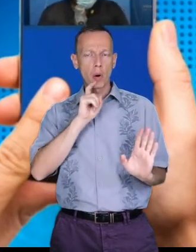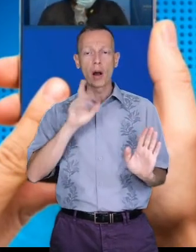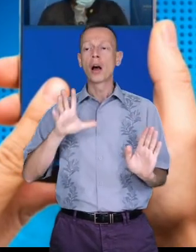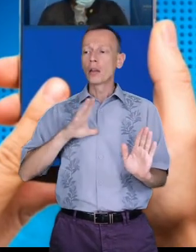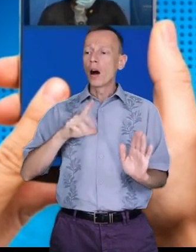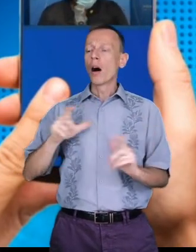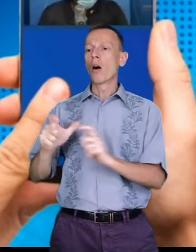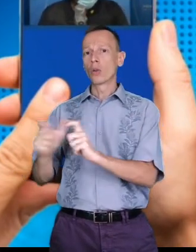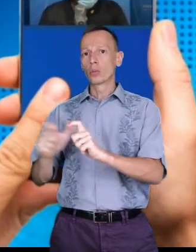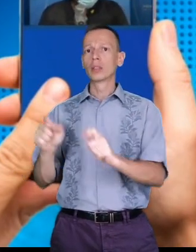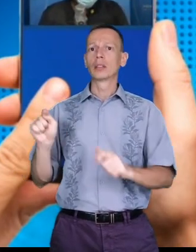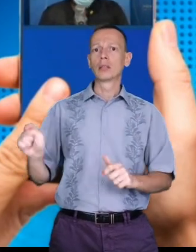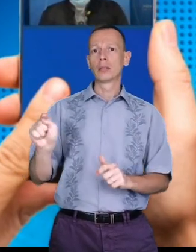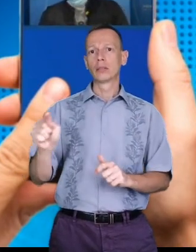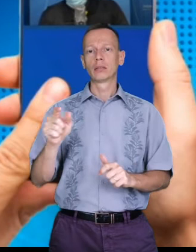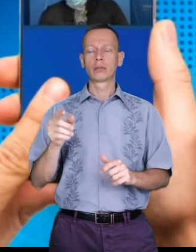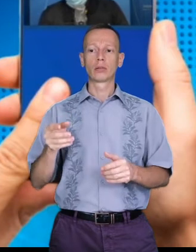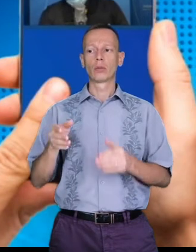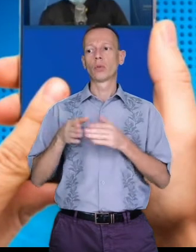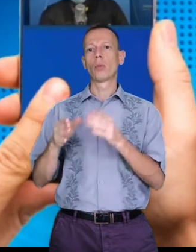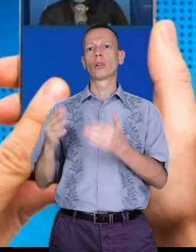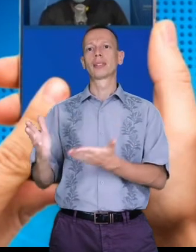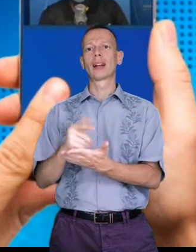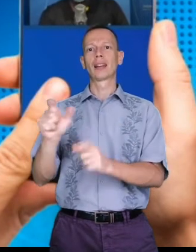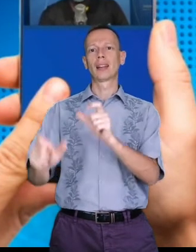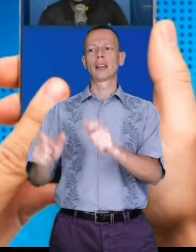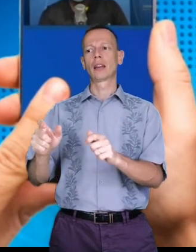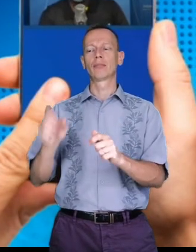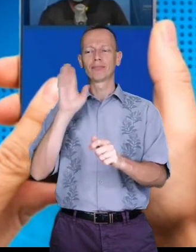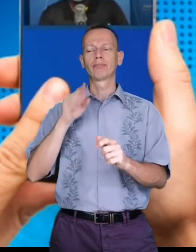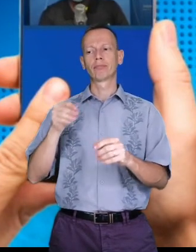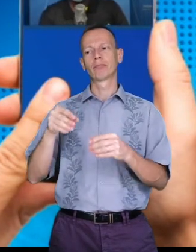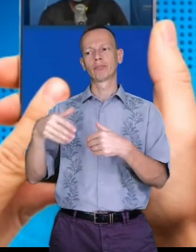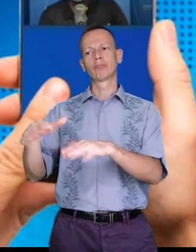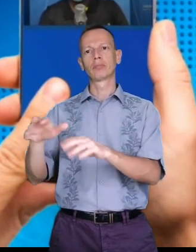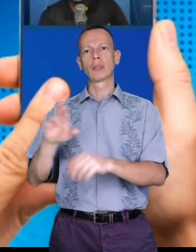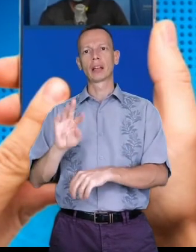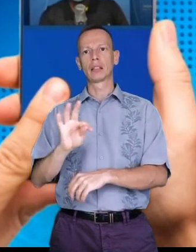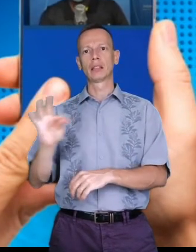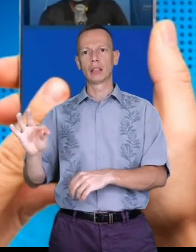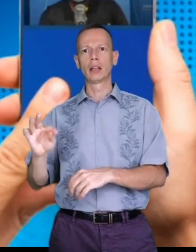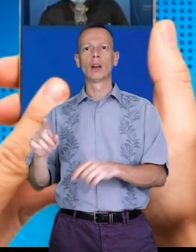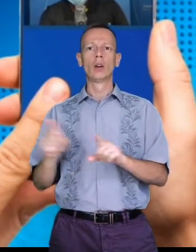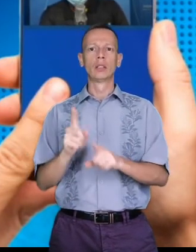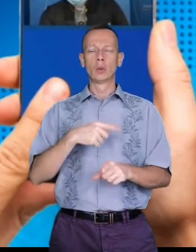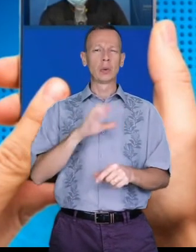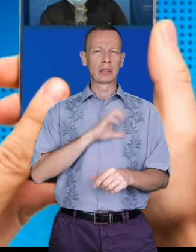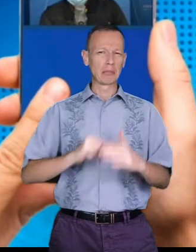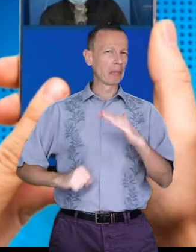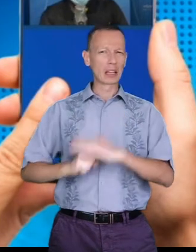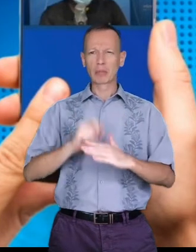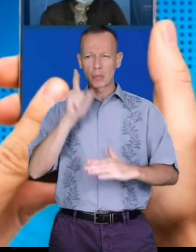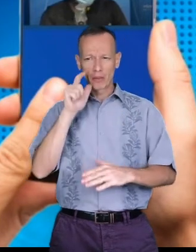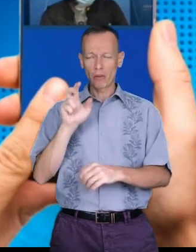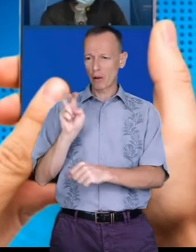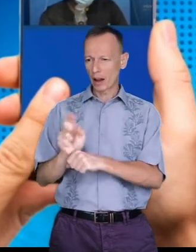de nos sociétés. Certaines des sociétés ont mis certains salariés en RTT Mais à aujourd'hui, nous essayons au